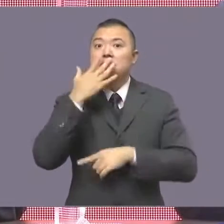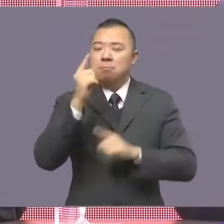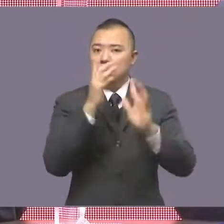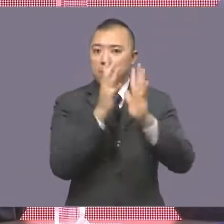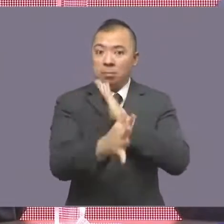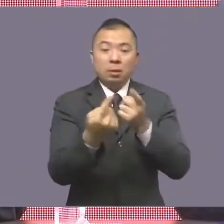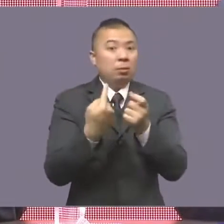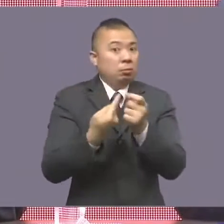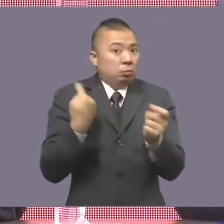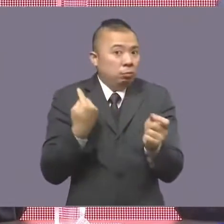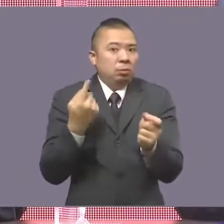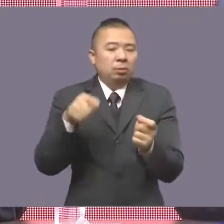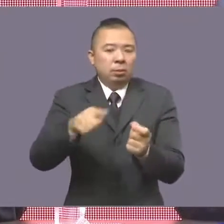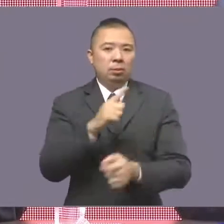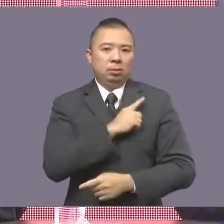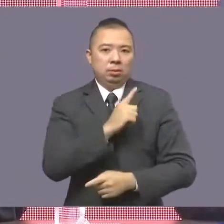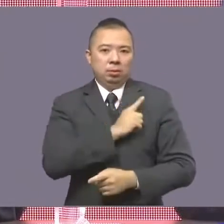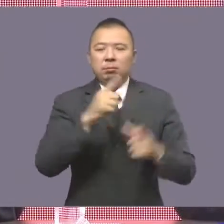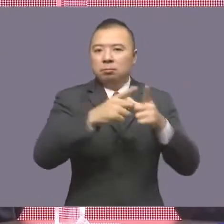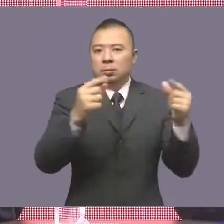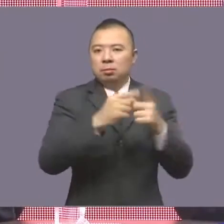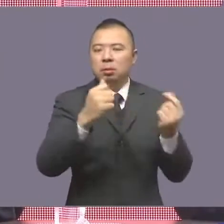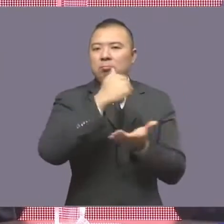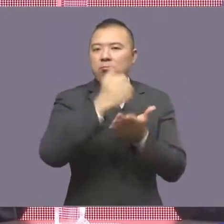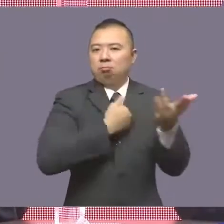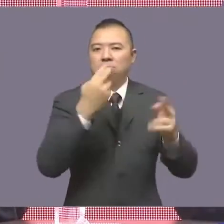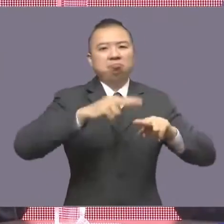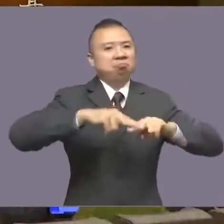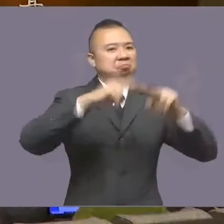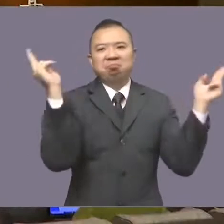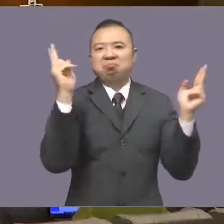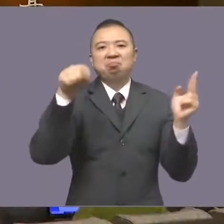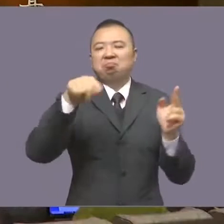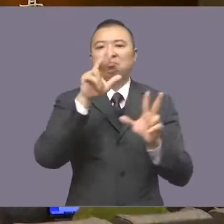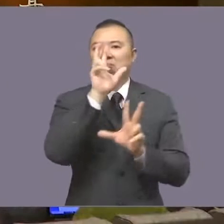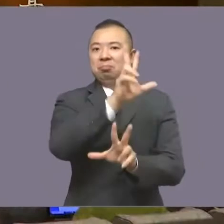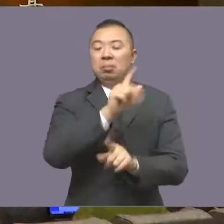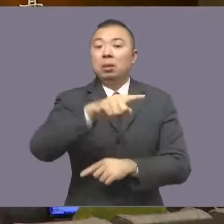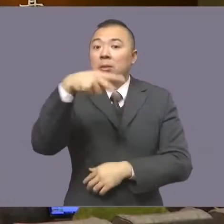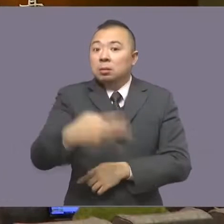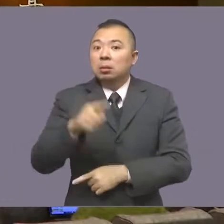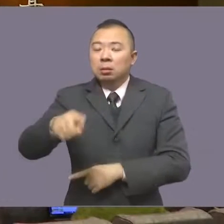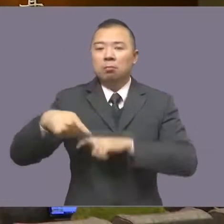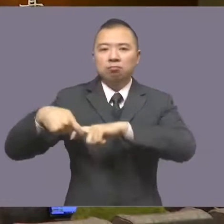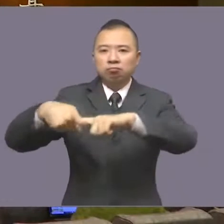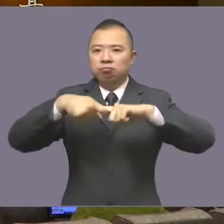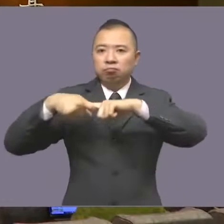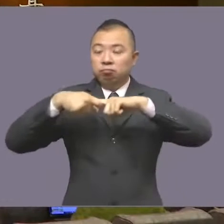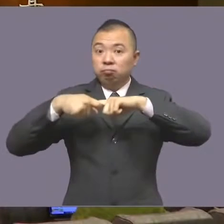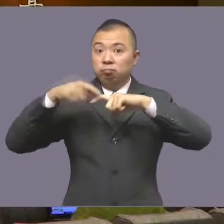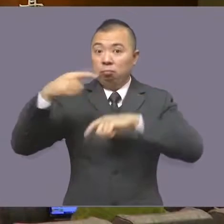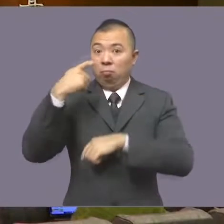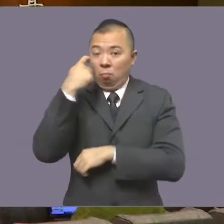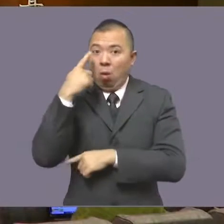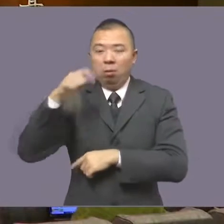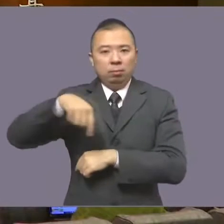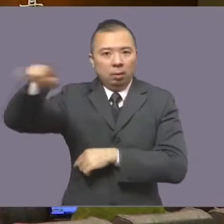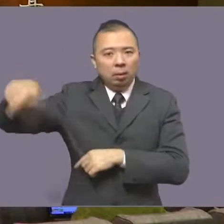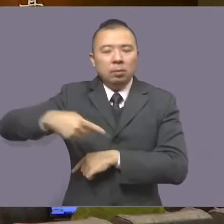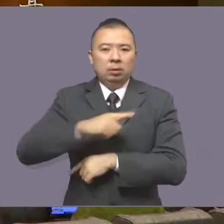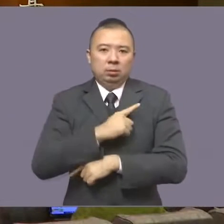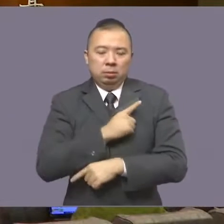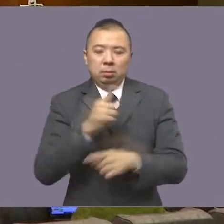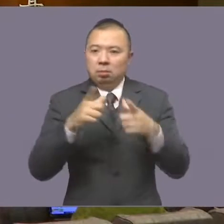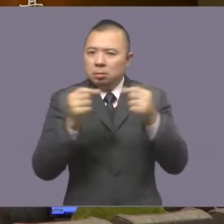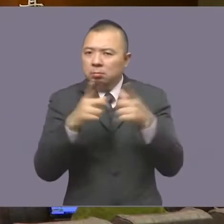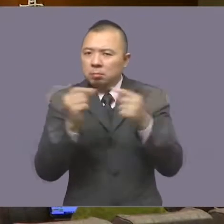全解除管制的行列，而欧盟则大幅放宽对日本食品的管制，只对